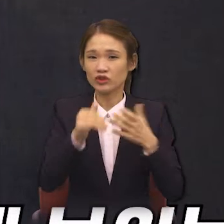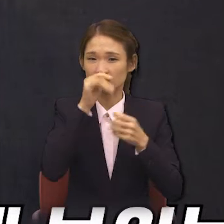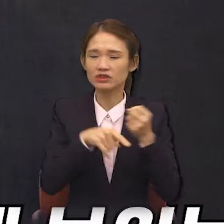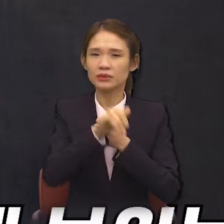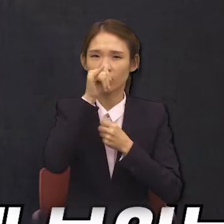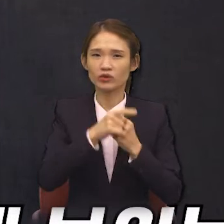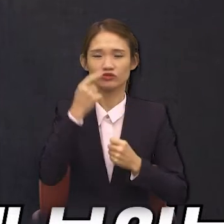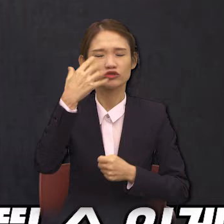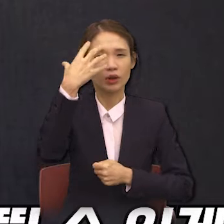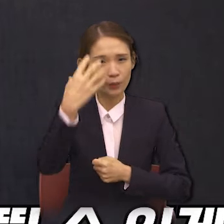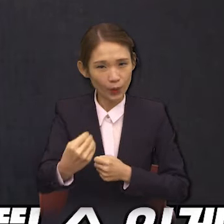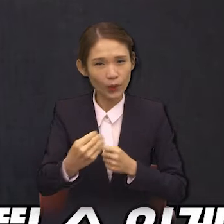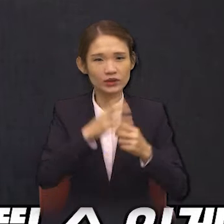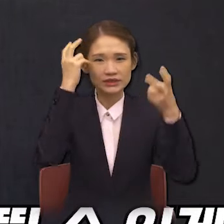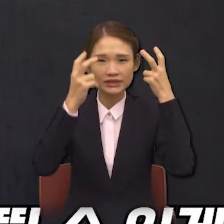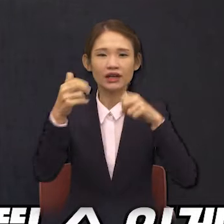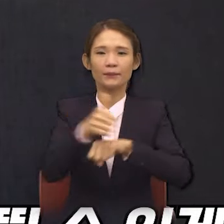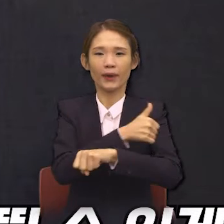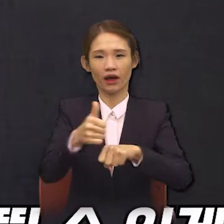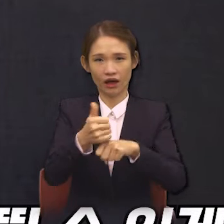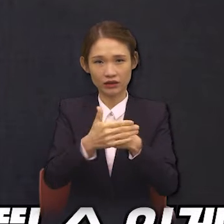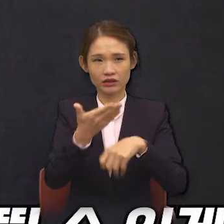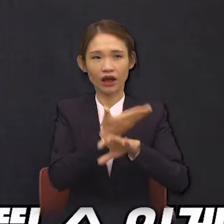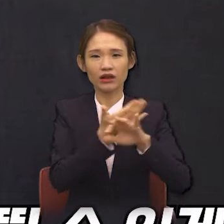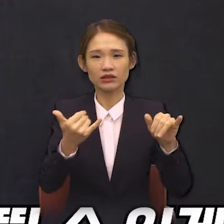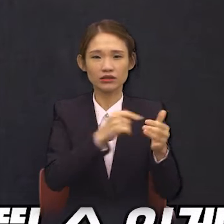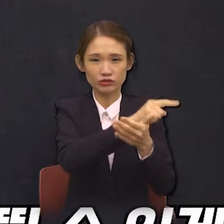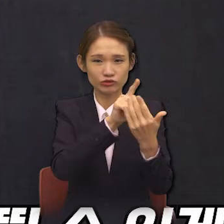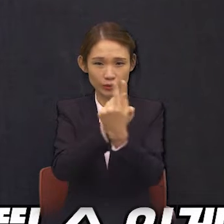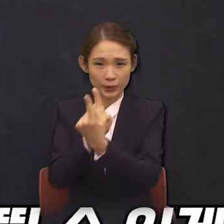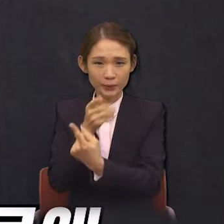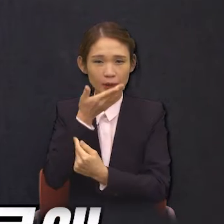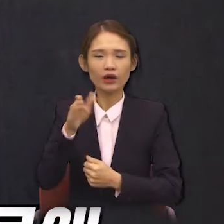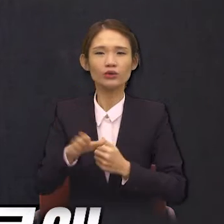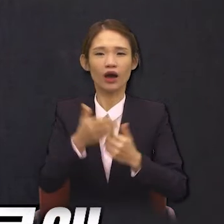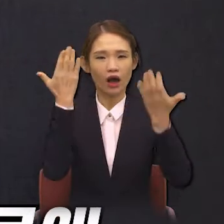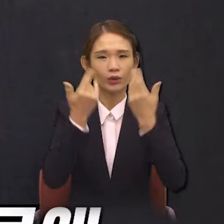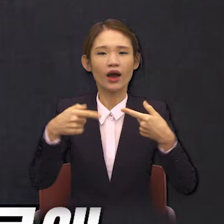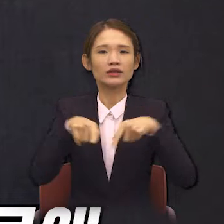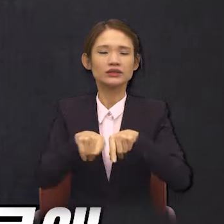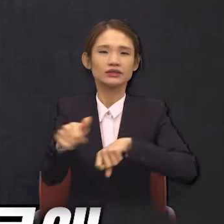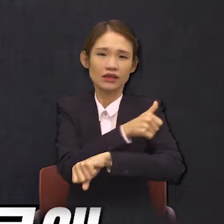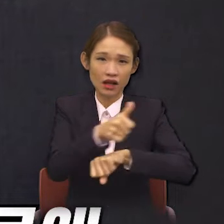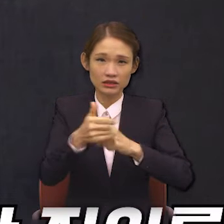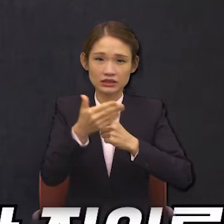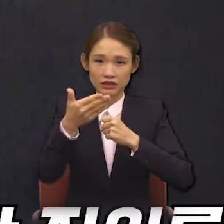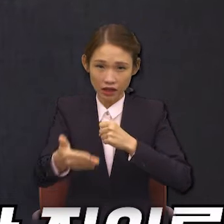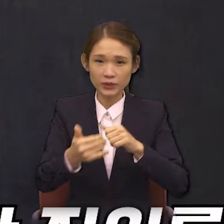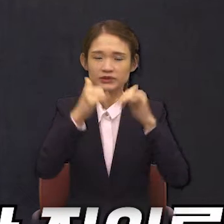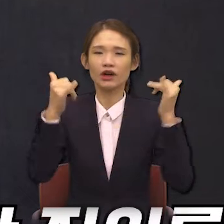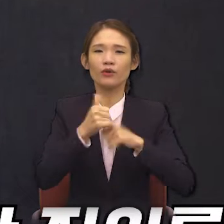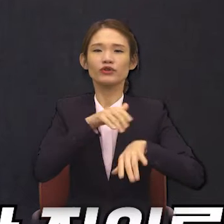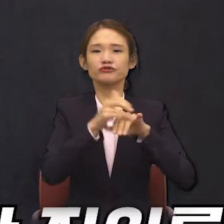또 눈에 보이는 직장에 다니기 때문에 남들 눈에 띌 수 있게 학교를 같이 다니기 때문에